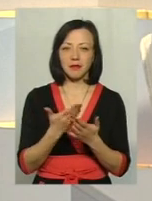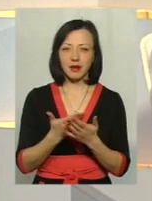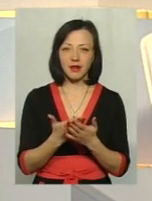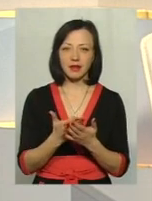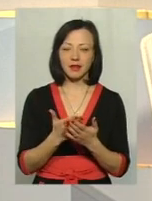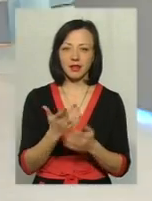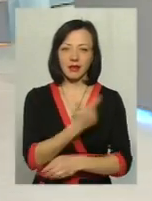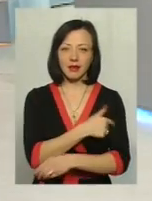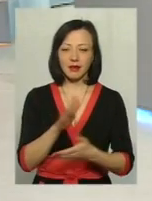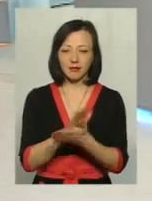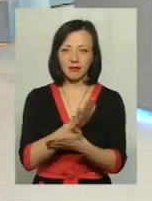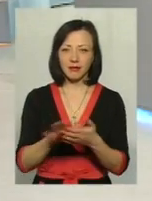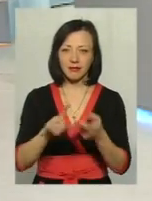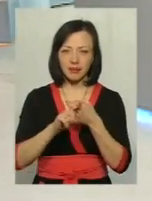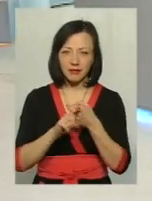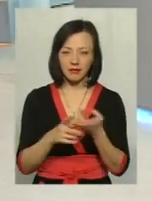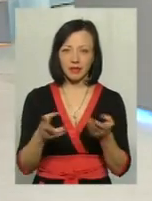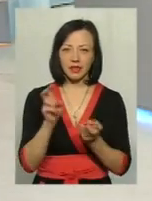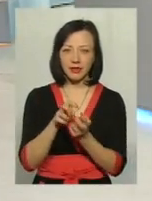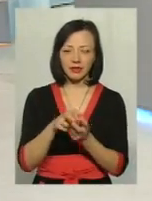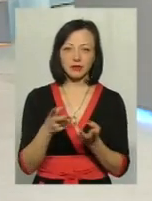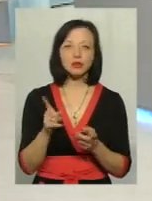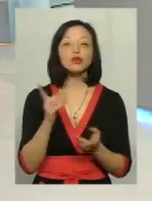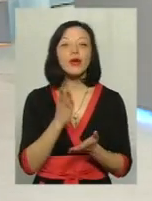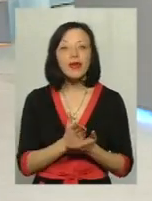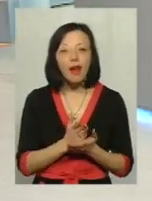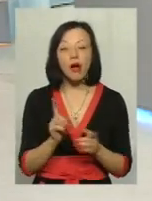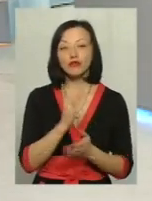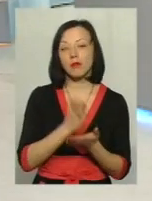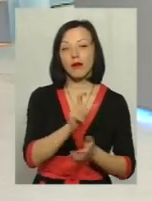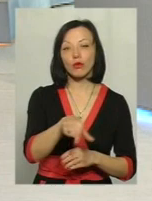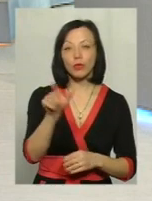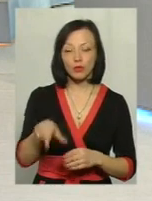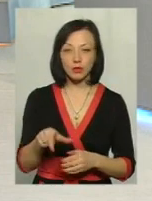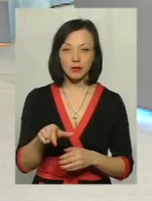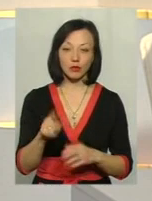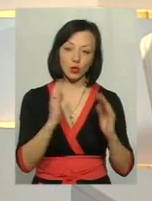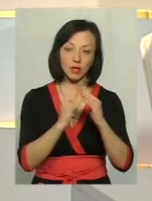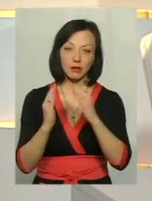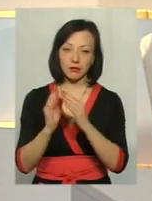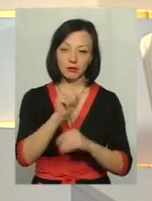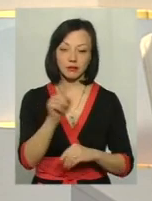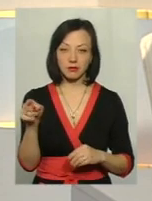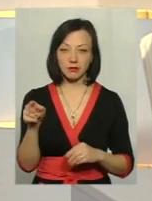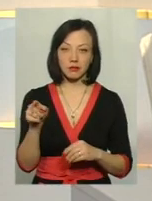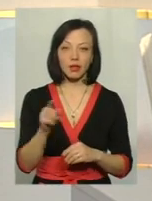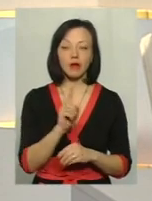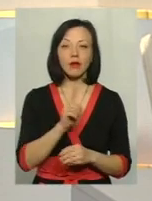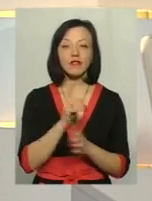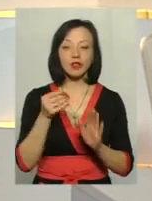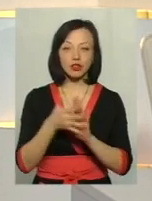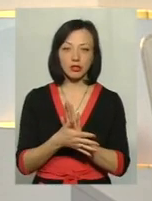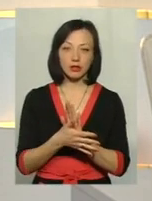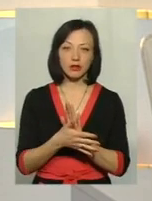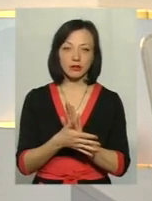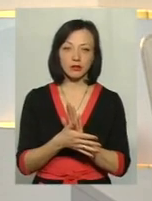а що має споживач, скажімо, мешканець того чи іншого будинку, на що він має